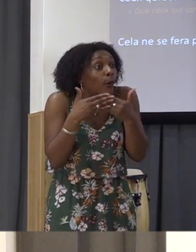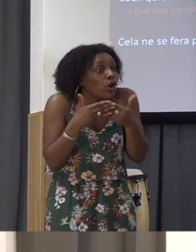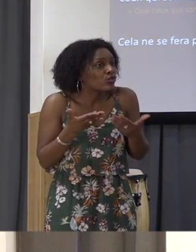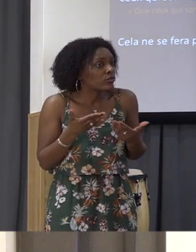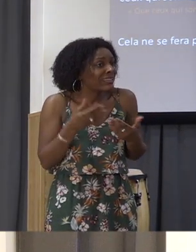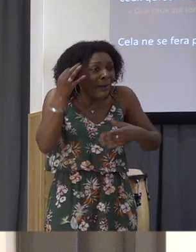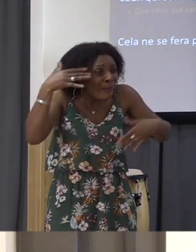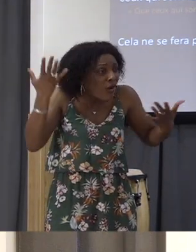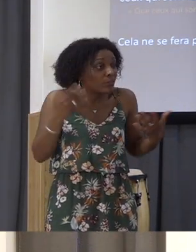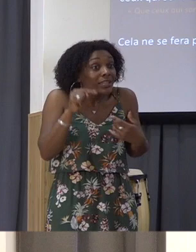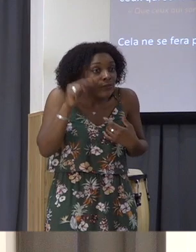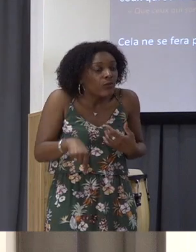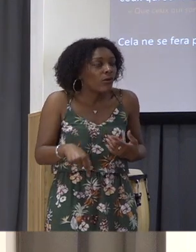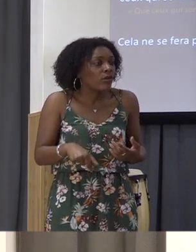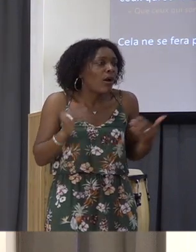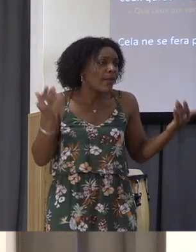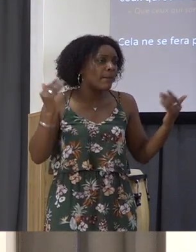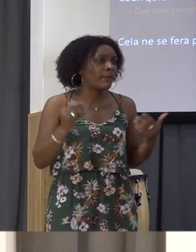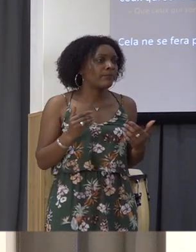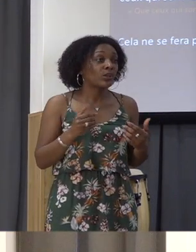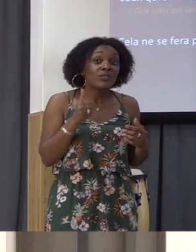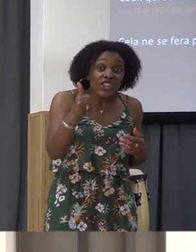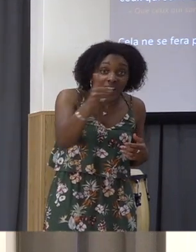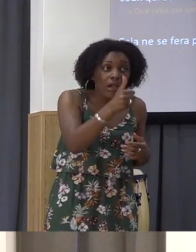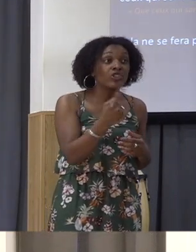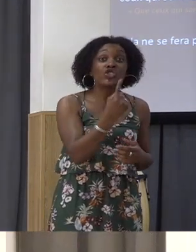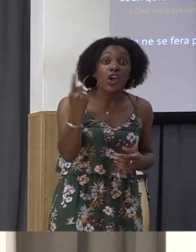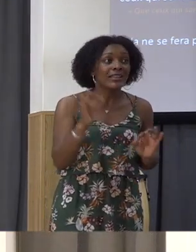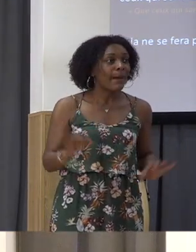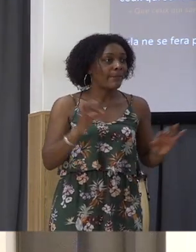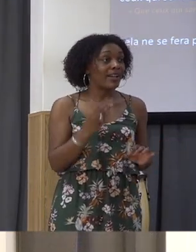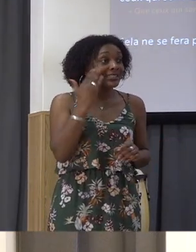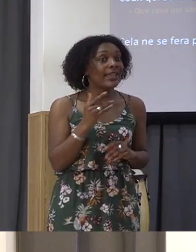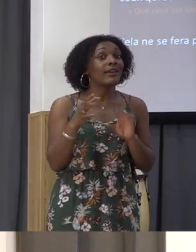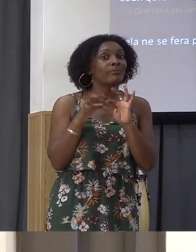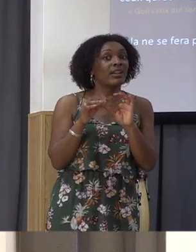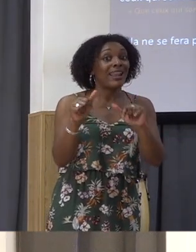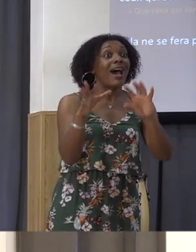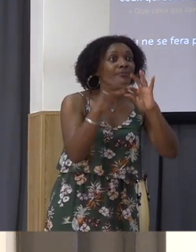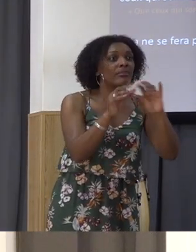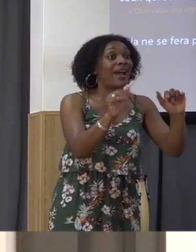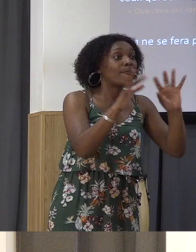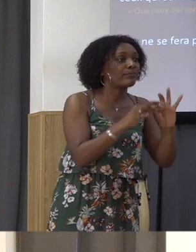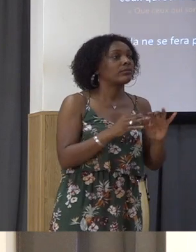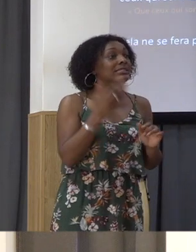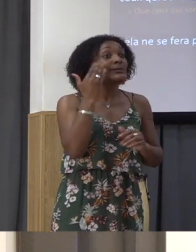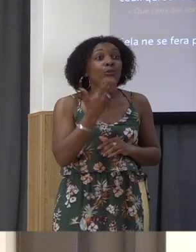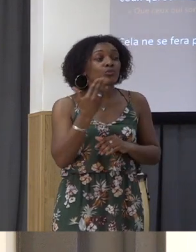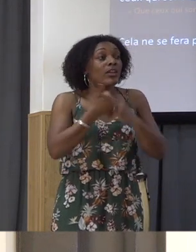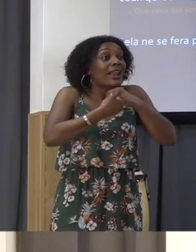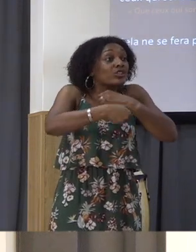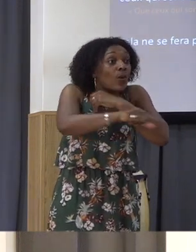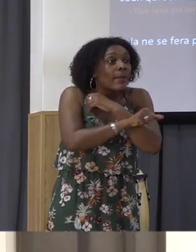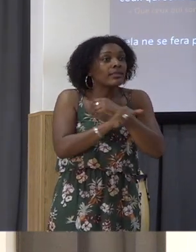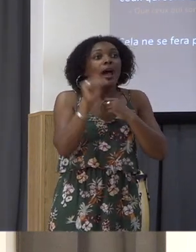qu'importe. Mais on sait que chaque personne dans l'Église peut se retourner vers quelqu'un dans la semaine. Et on le